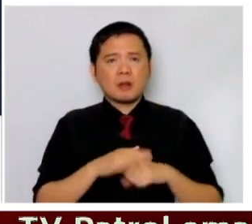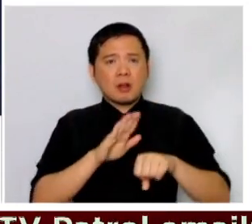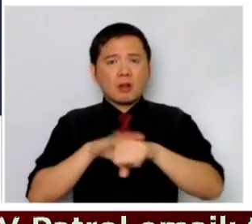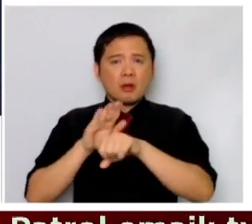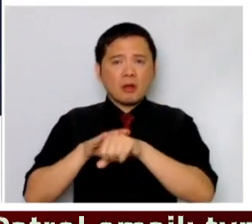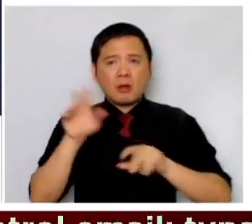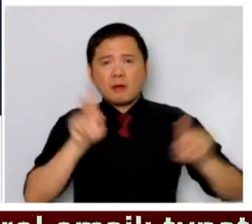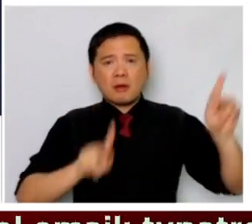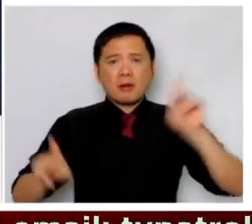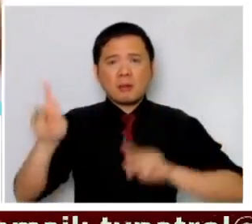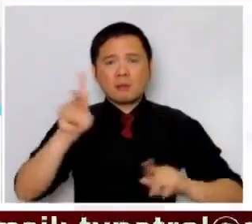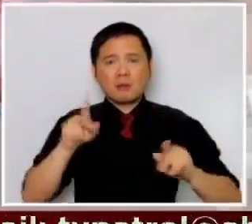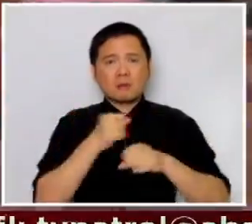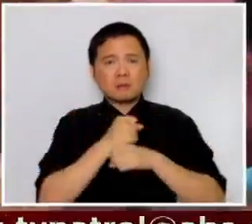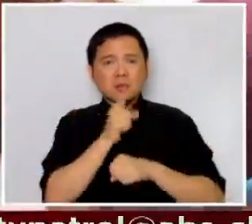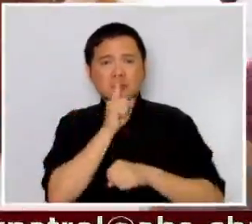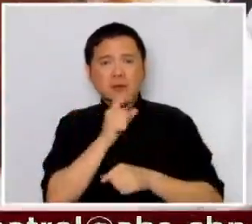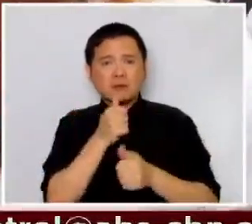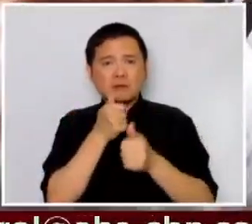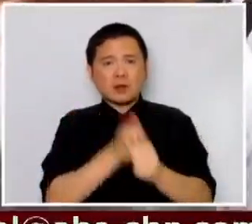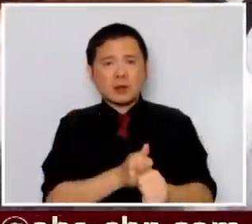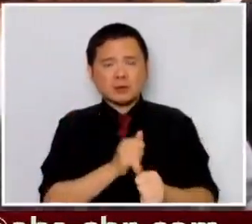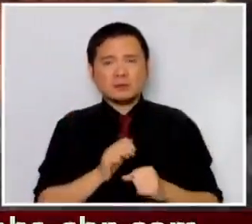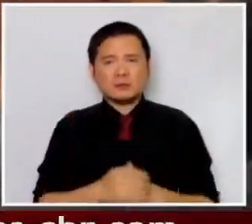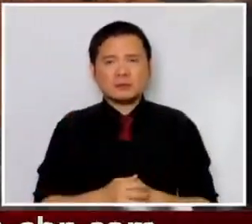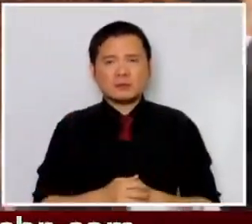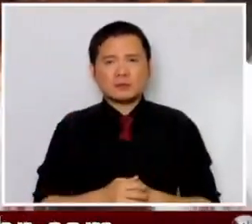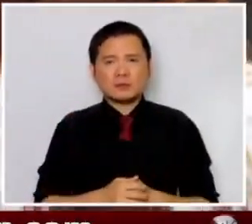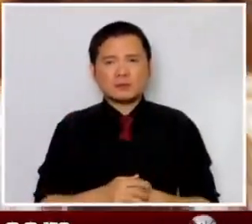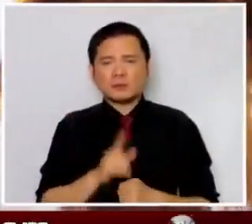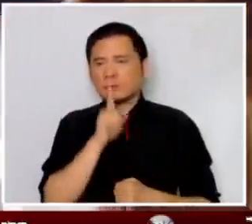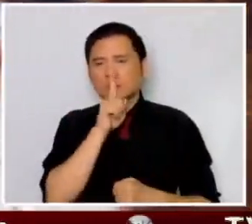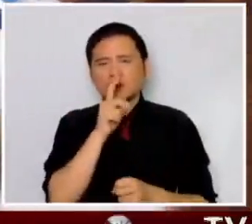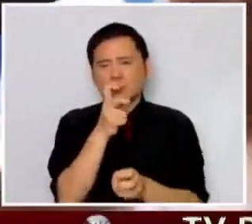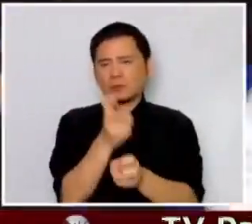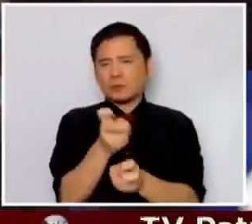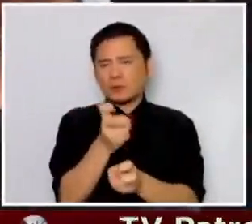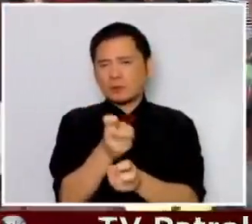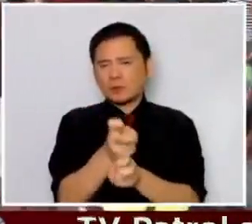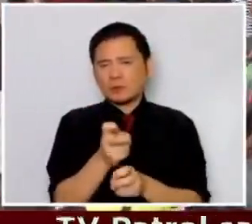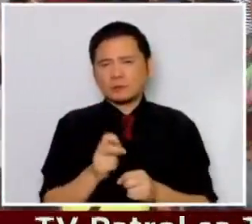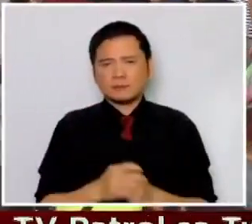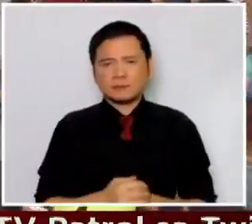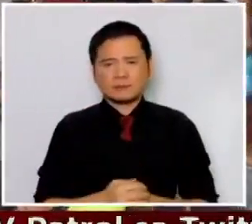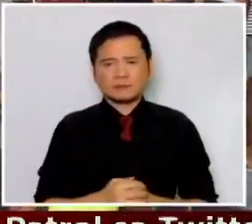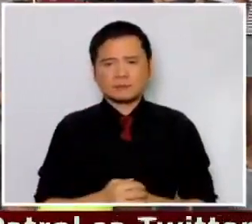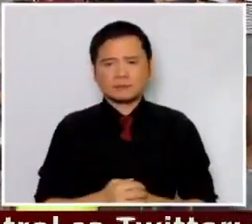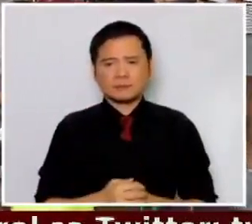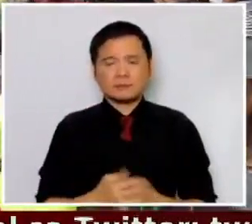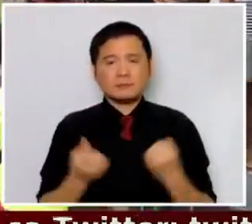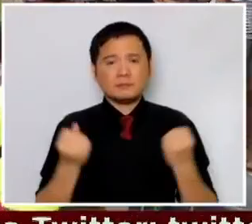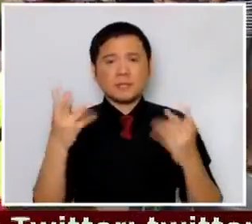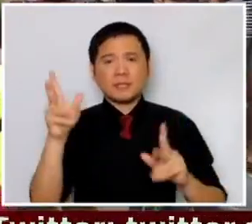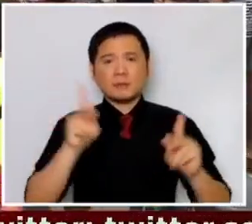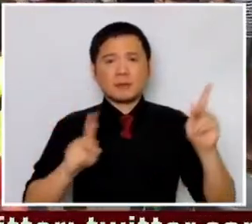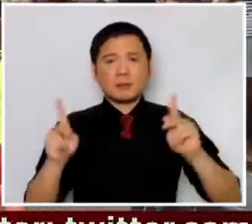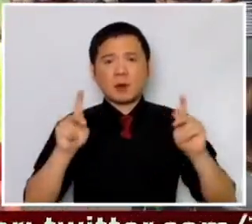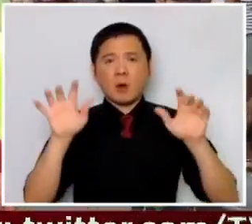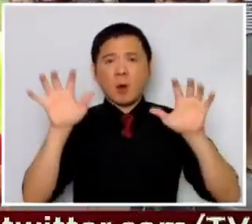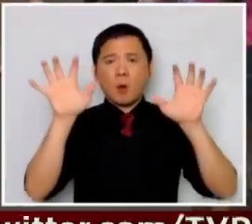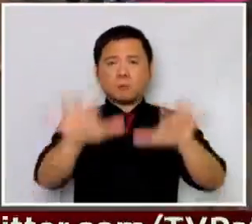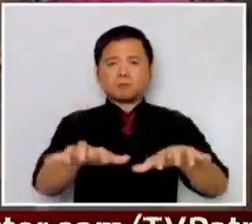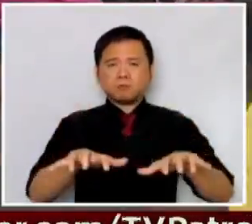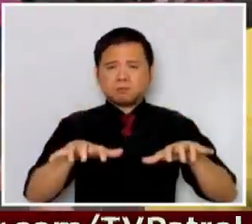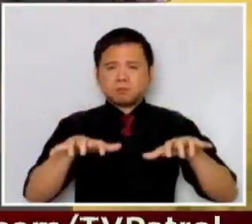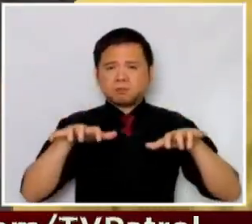isa. Ay gawin natin regular. Ang mahirap dun sa mahirap, hindi mo maialis eh. Karamihan nga ng tao rito. 24/7 ang tao